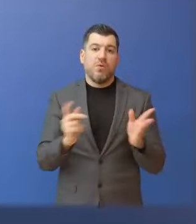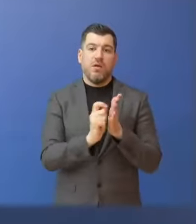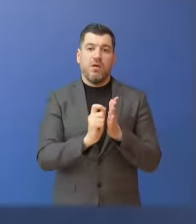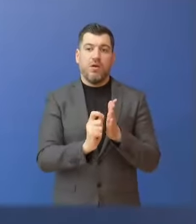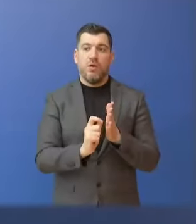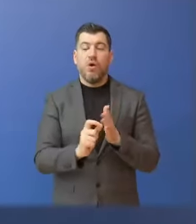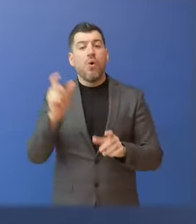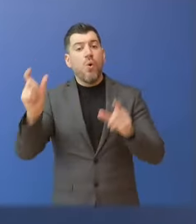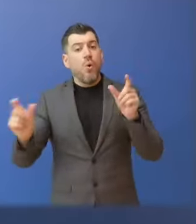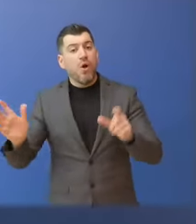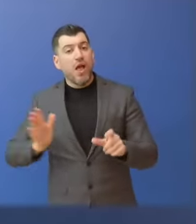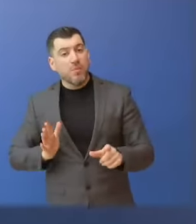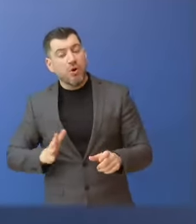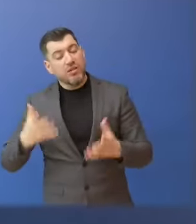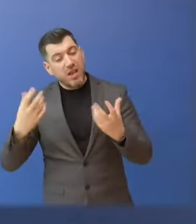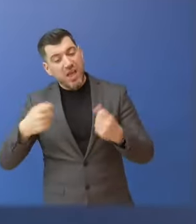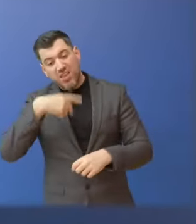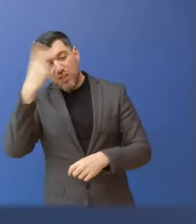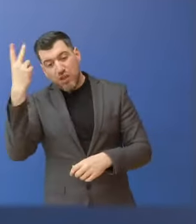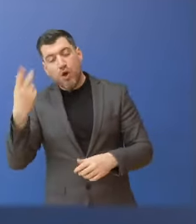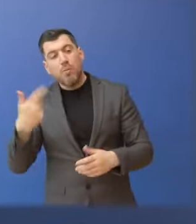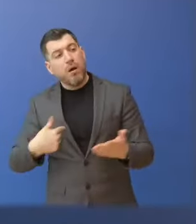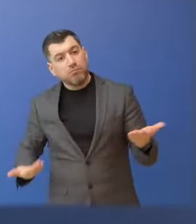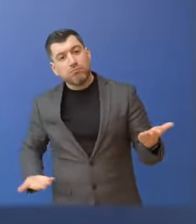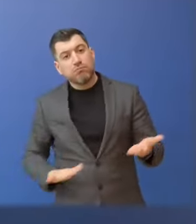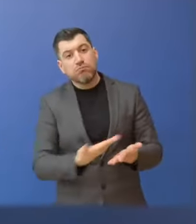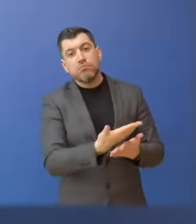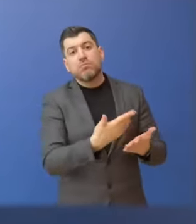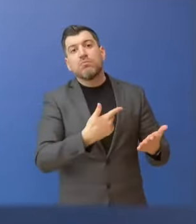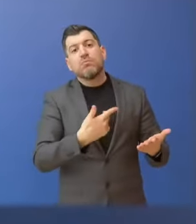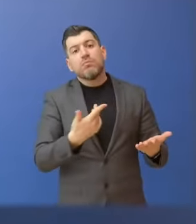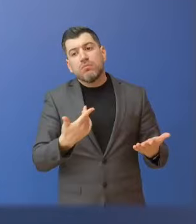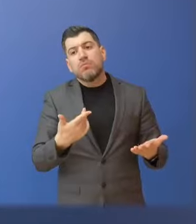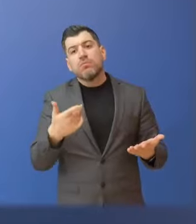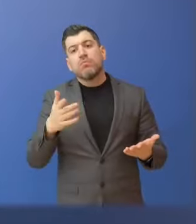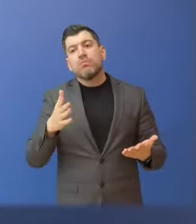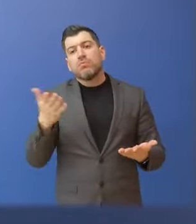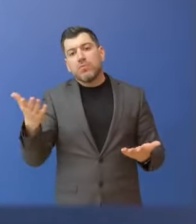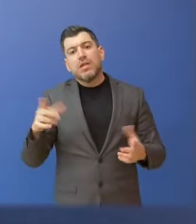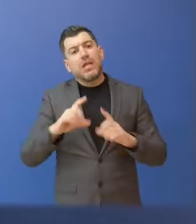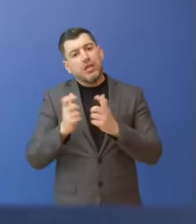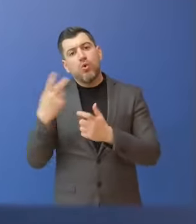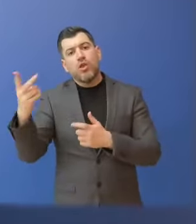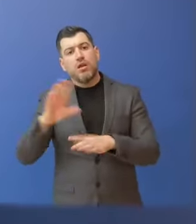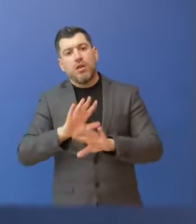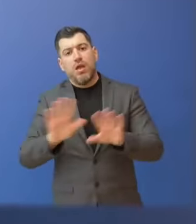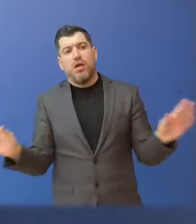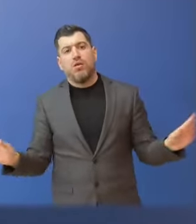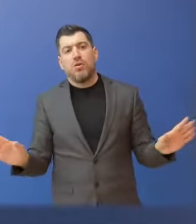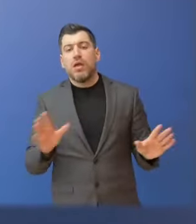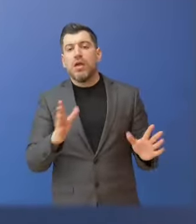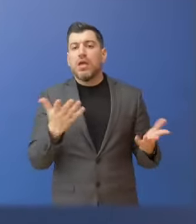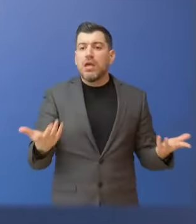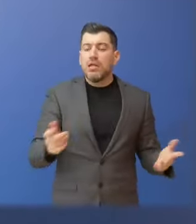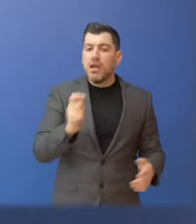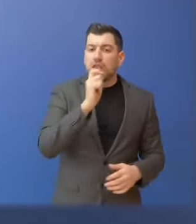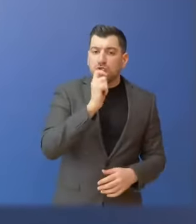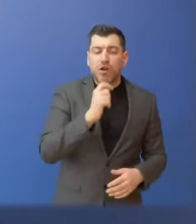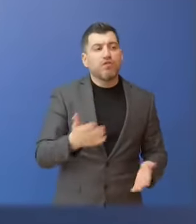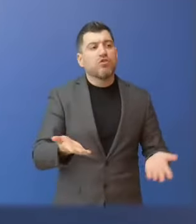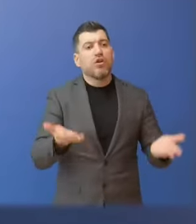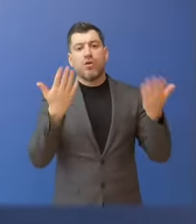συμφέρον τα δικά του και της οικογένειάς του όποτε πιστεύει ότι θίγονται είτε είναι δημοσιογράφος είτε είναι έχει οποιαδήποτε